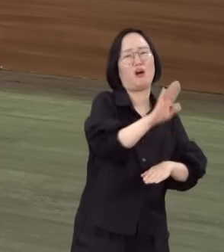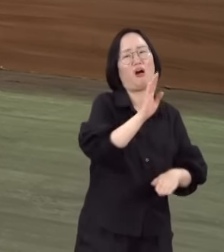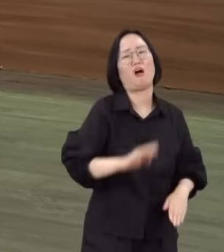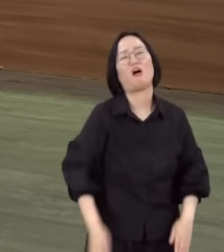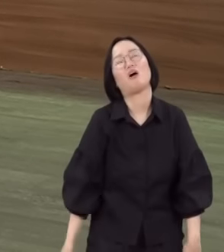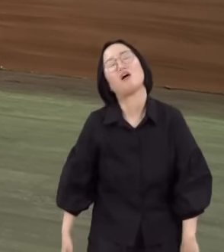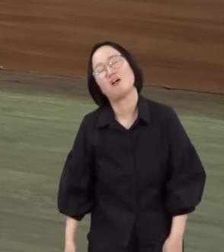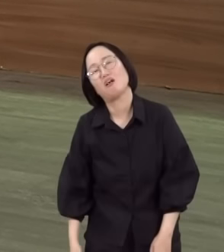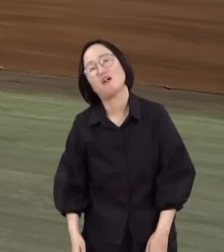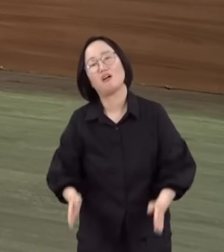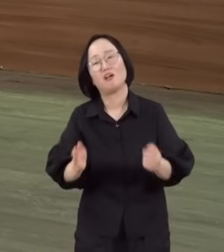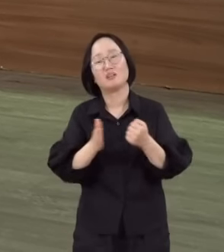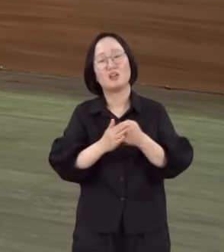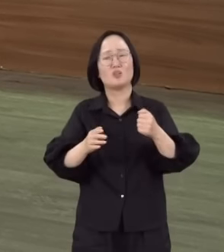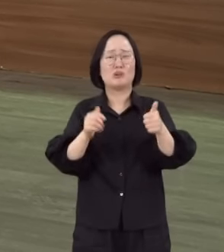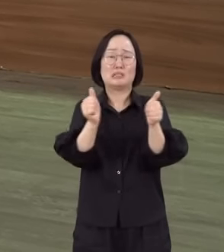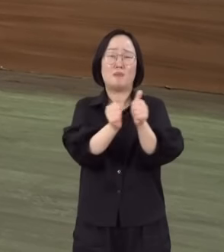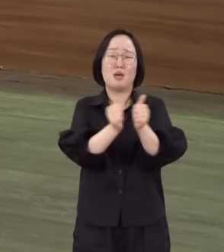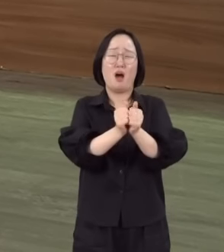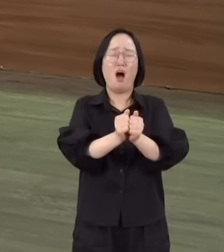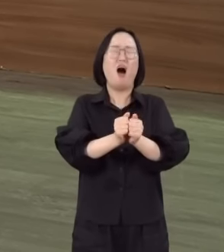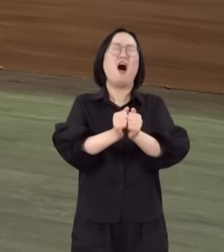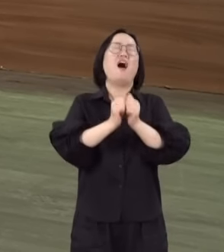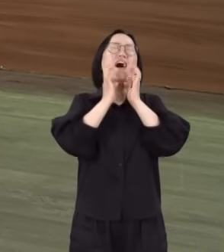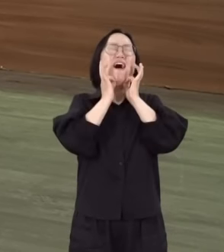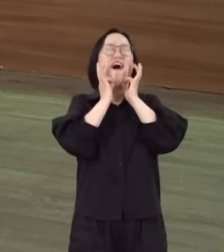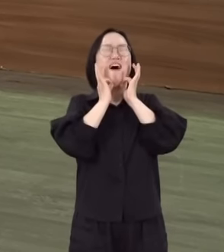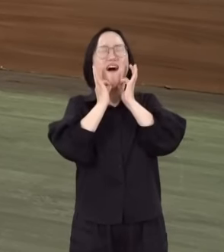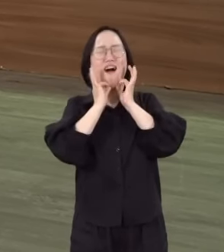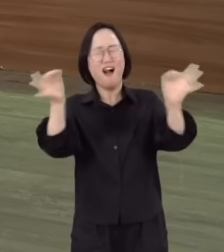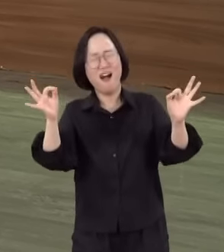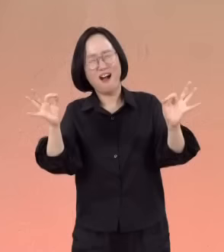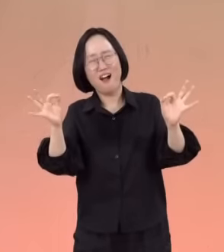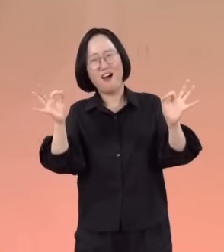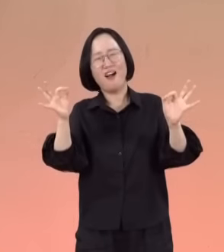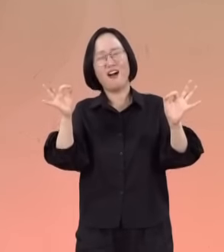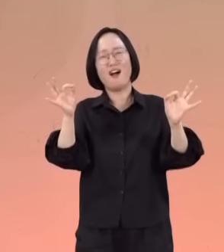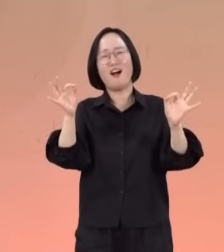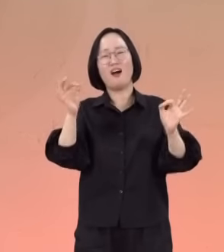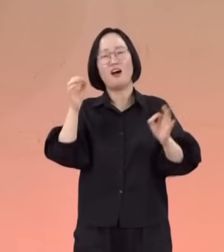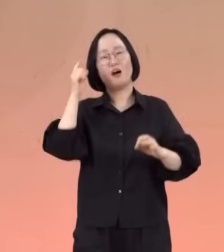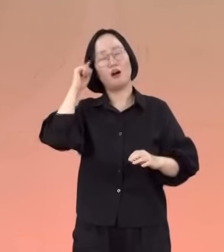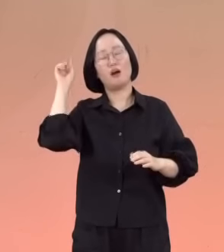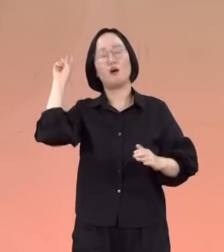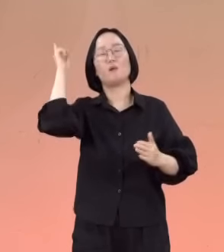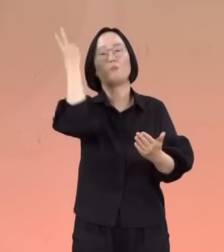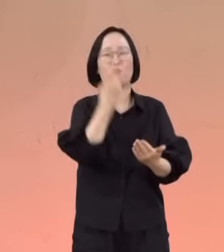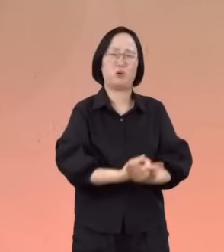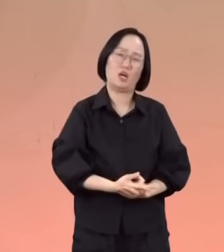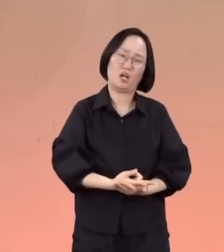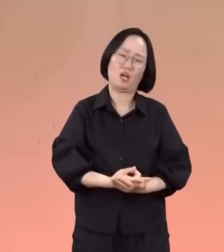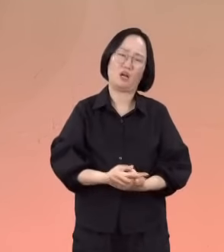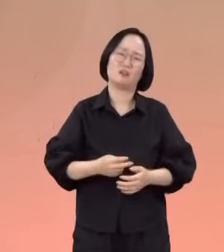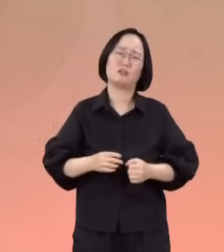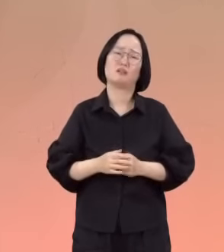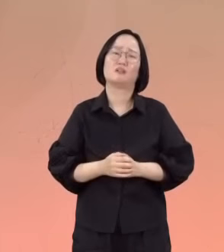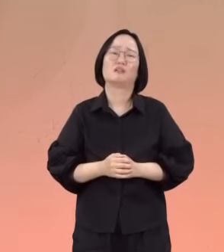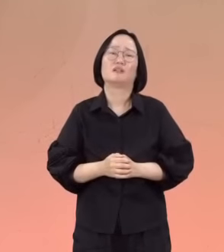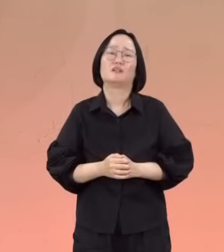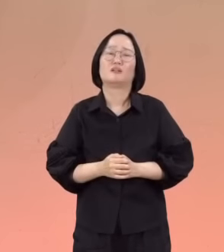그 자리에서 정신에 딱 잃었어요 어 얼마나 아팠을까 어 어 끔찍해 어 나무아미타불 관세보살 어